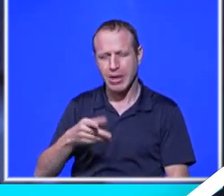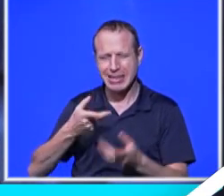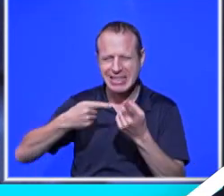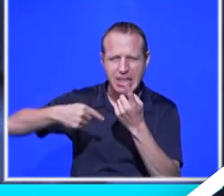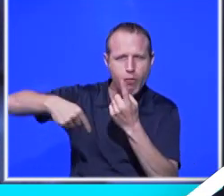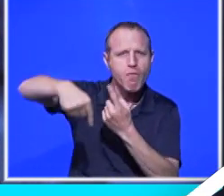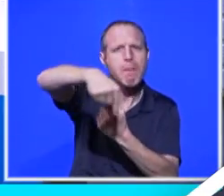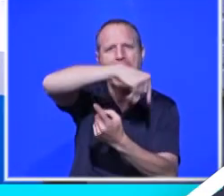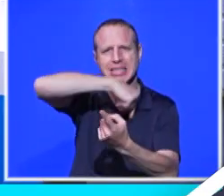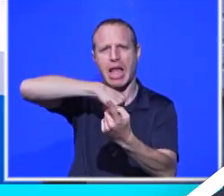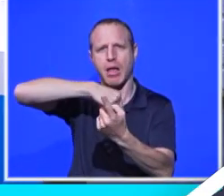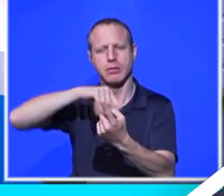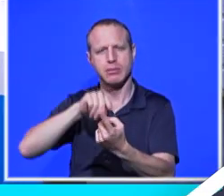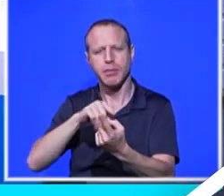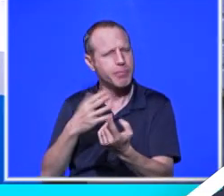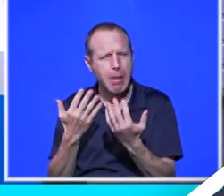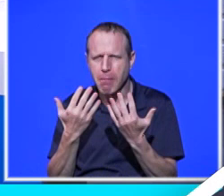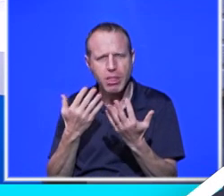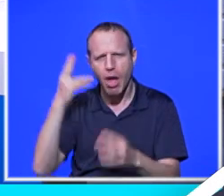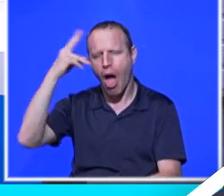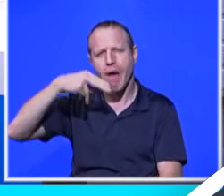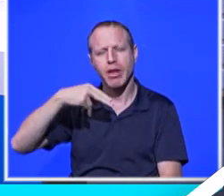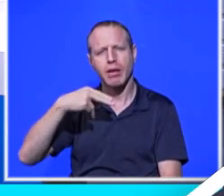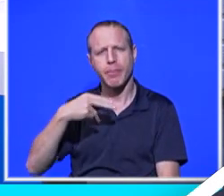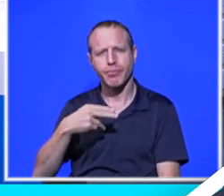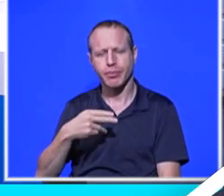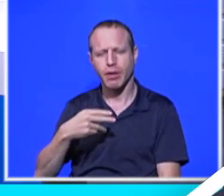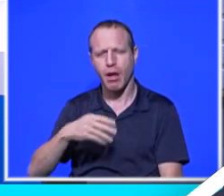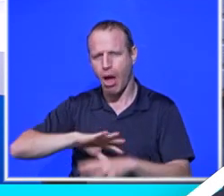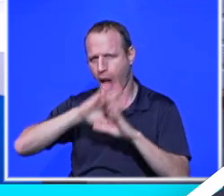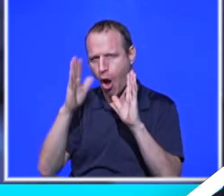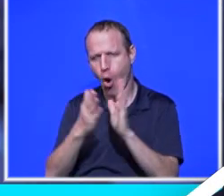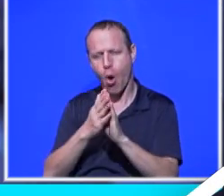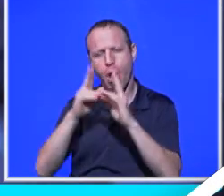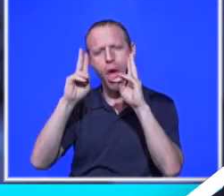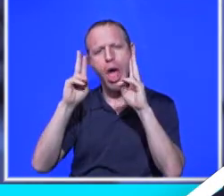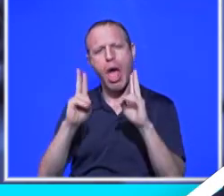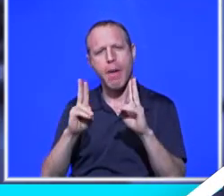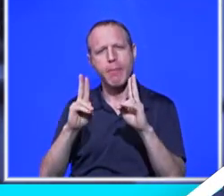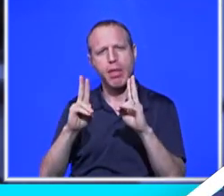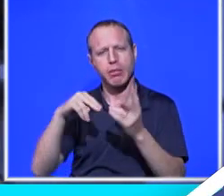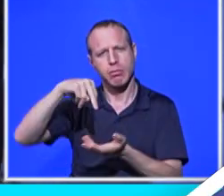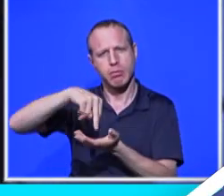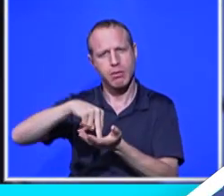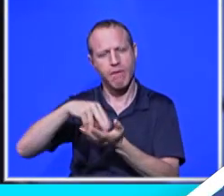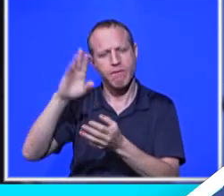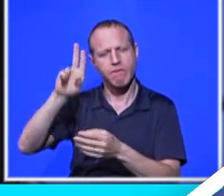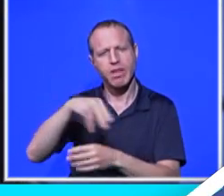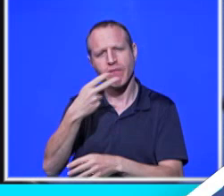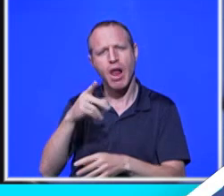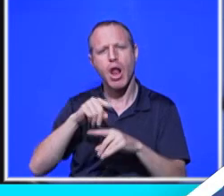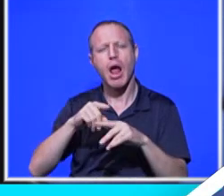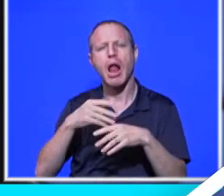הזה, אתה יודע, מתי ההבנה הייתה, הרי הכל עמד ונפל על הסוגיה